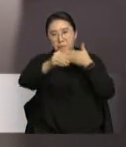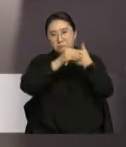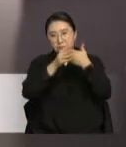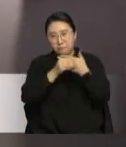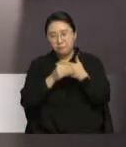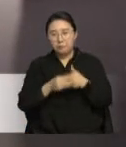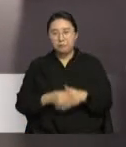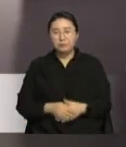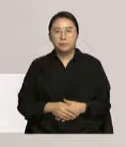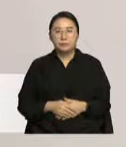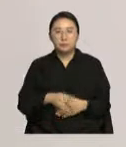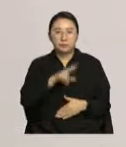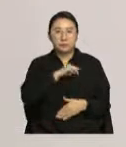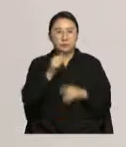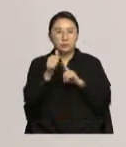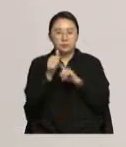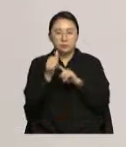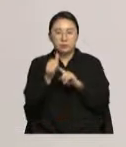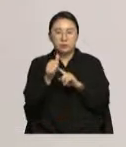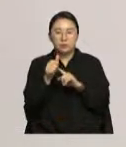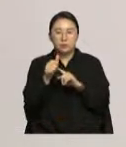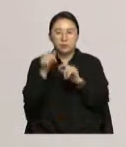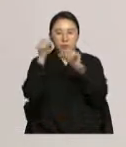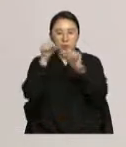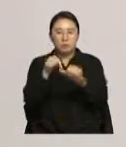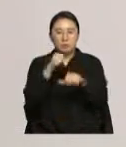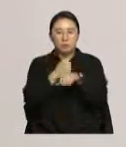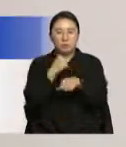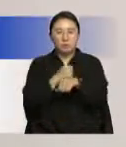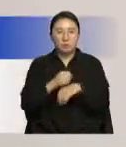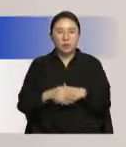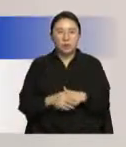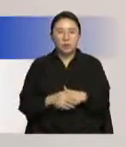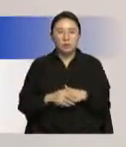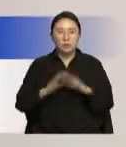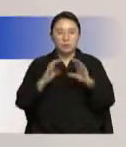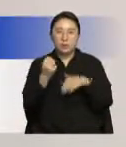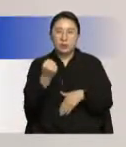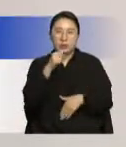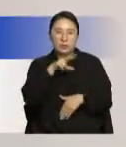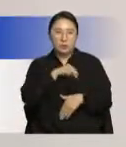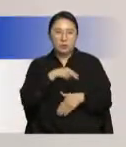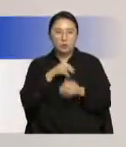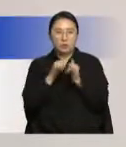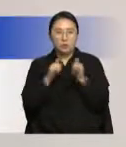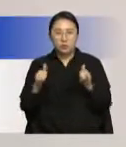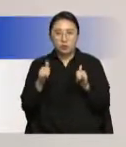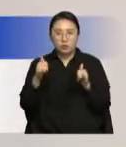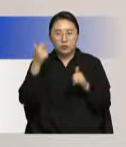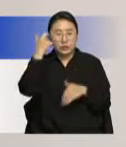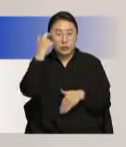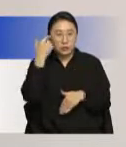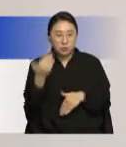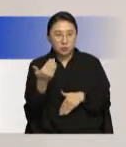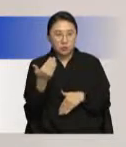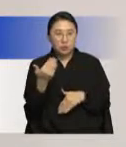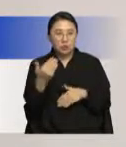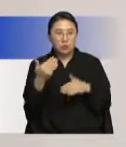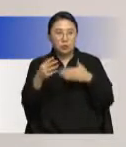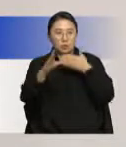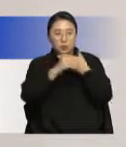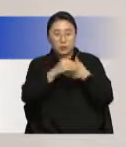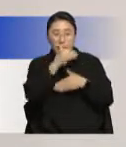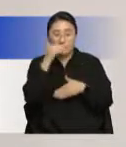겁니다. 의장은 즉각 제지했습니다. 그러면 국민의힘의 의원님들께서는 부정질문한테 이렇게 붙이시는